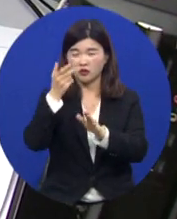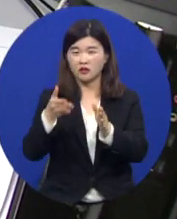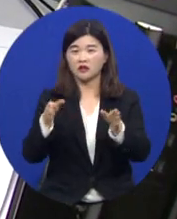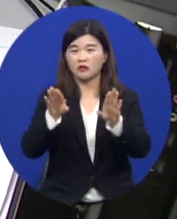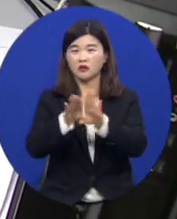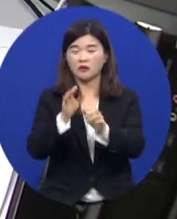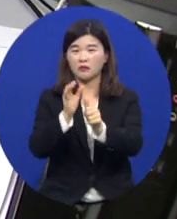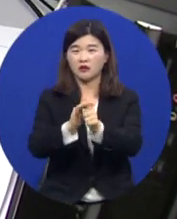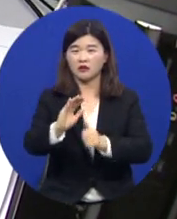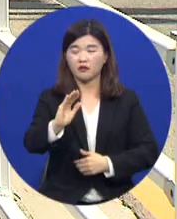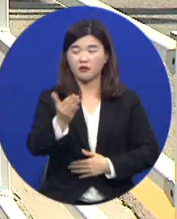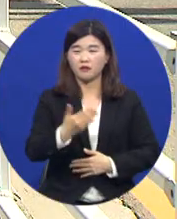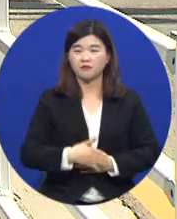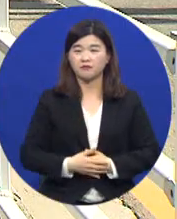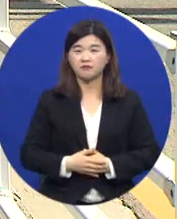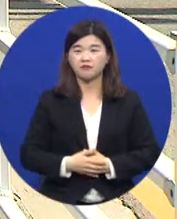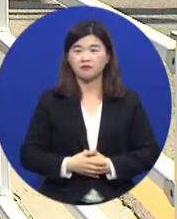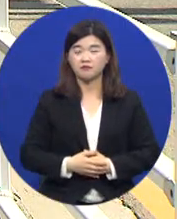맡긴 것입니다.